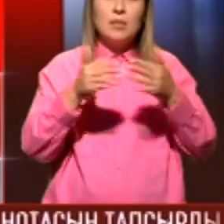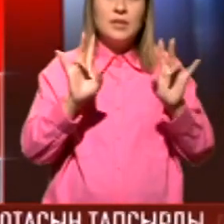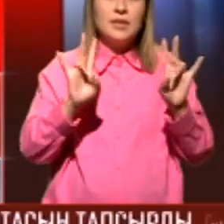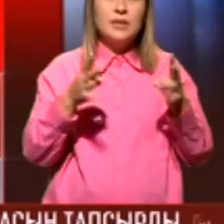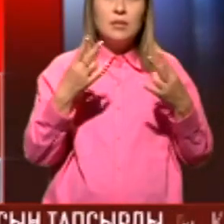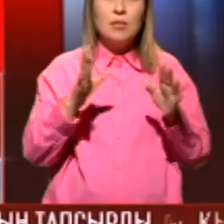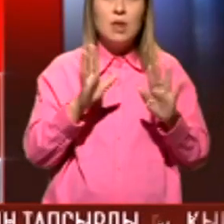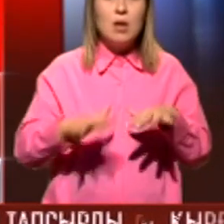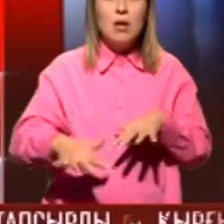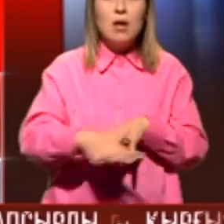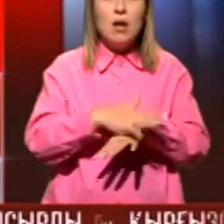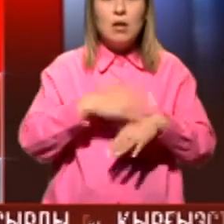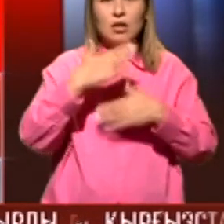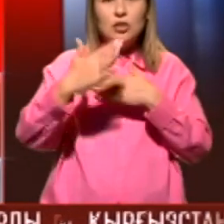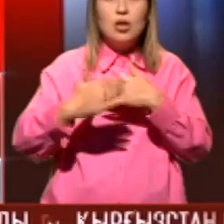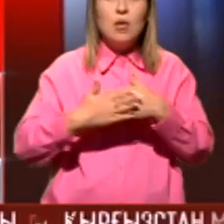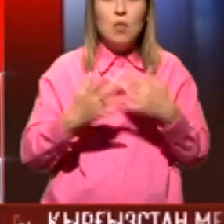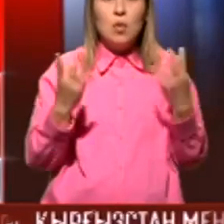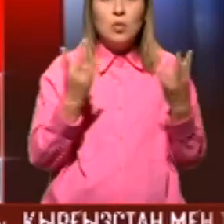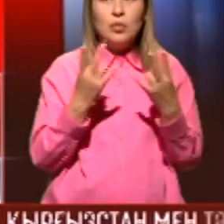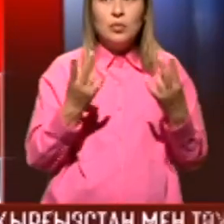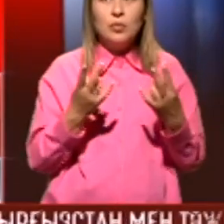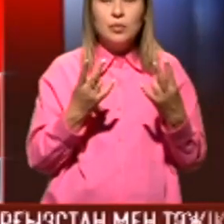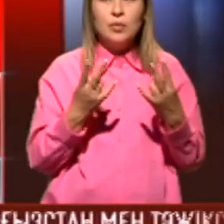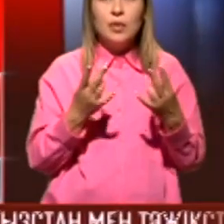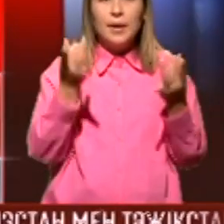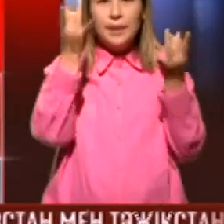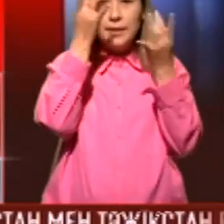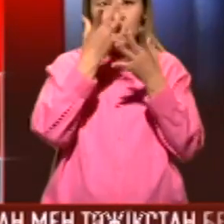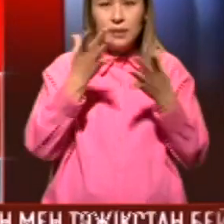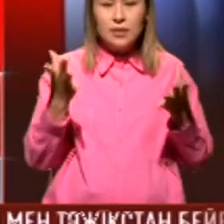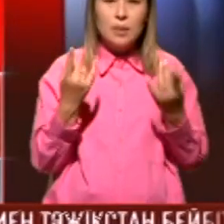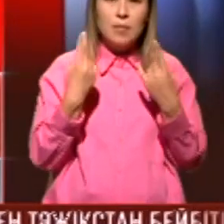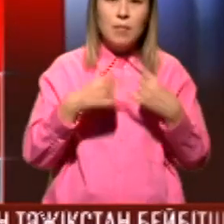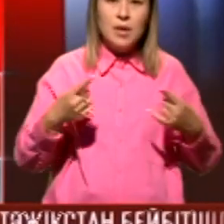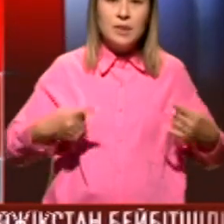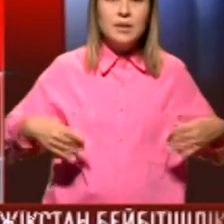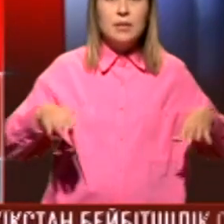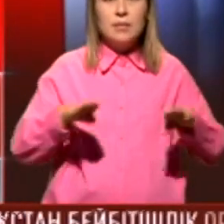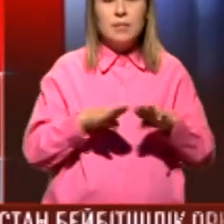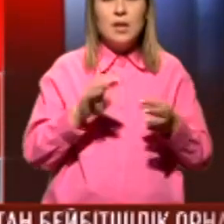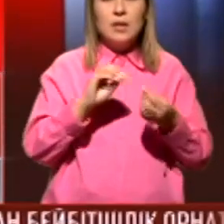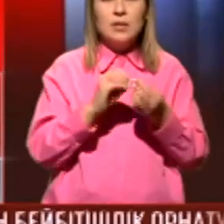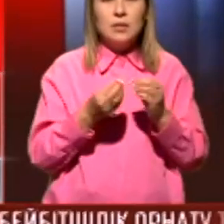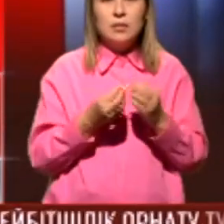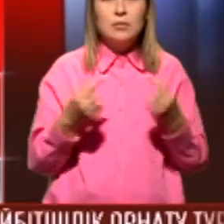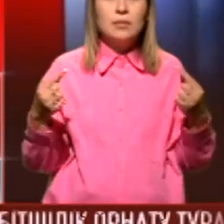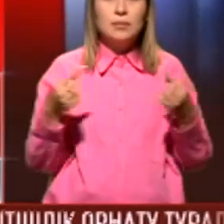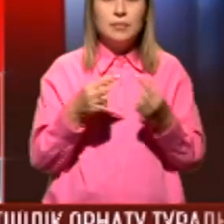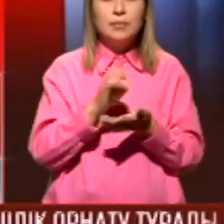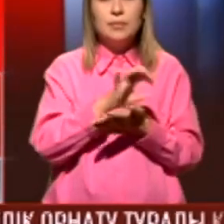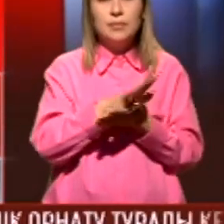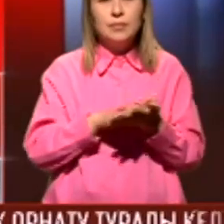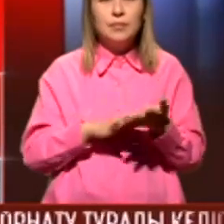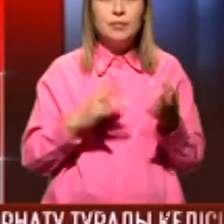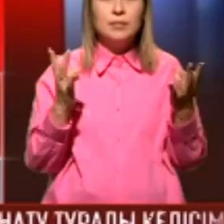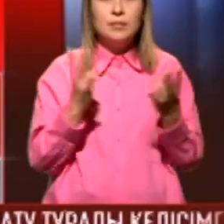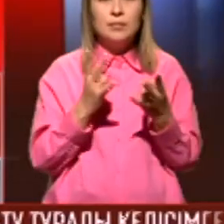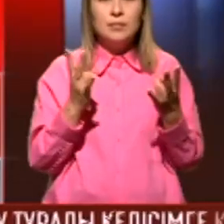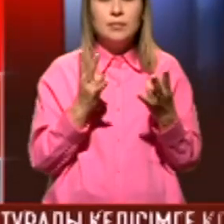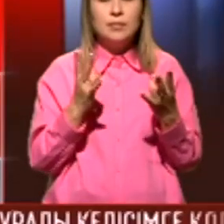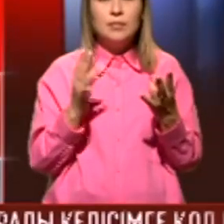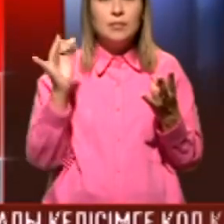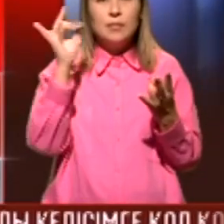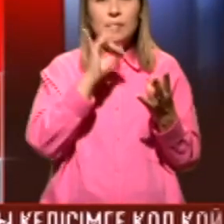бірақ халыққа жақын болу. Офицерлік этика, басқа деген сияқты нәрселерді шын мәнінде жалғастыру керек те, қазақтың